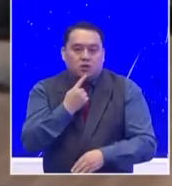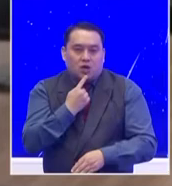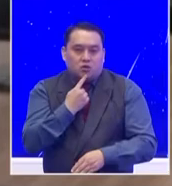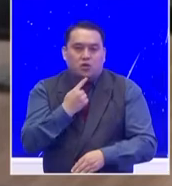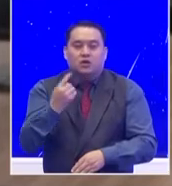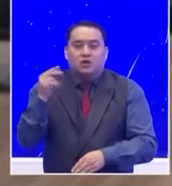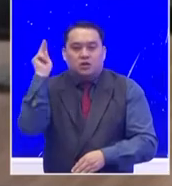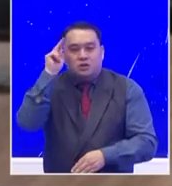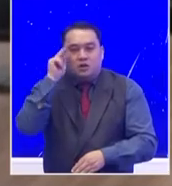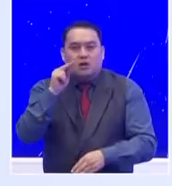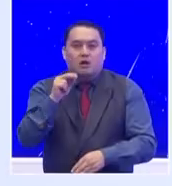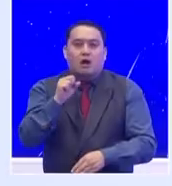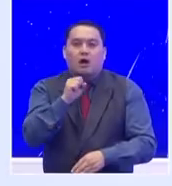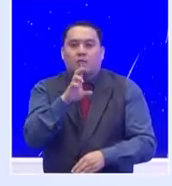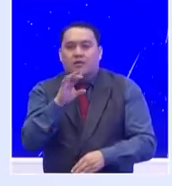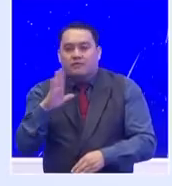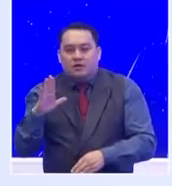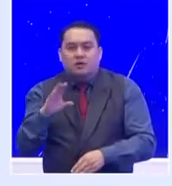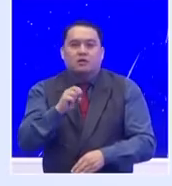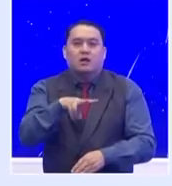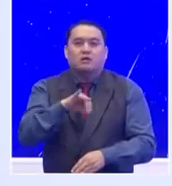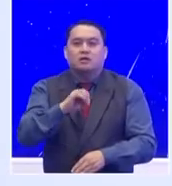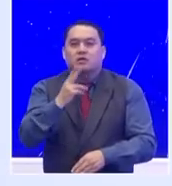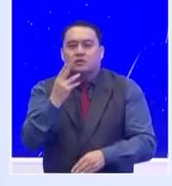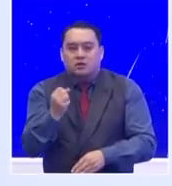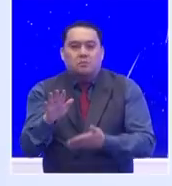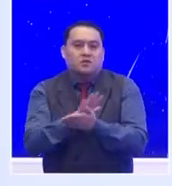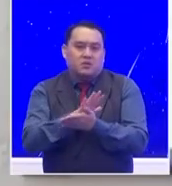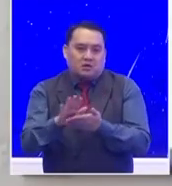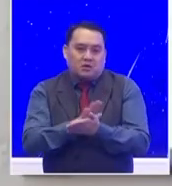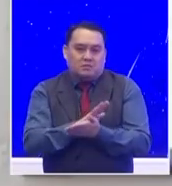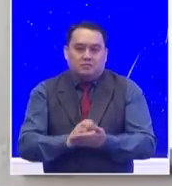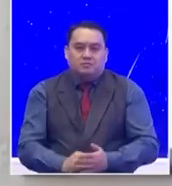и по изучению алфавита латинской графики, к тому же на бесплатной основе.